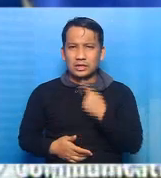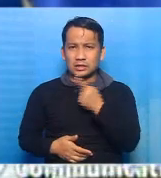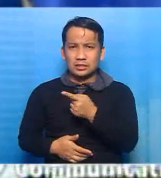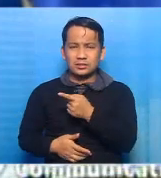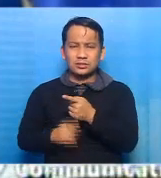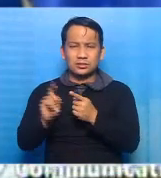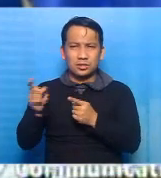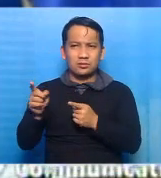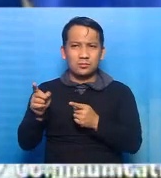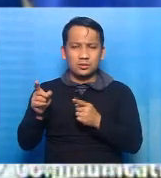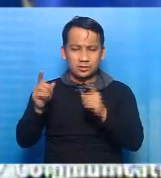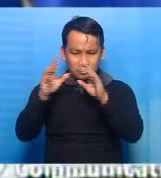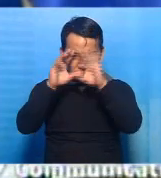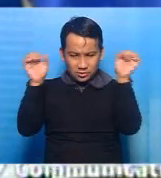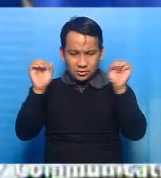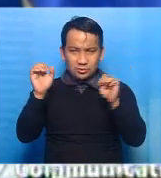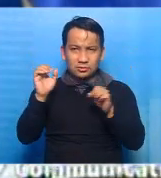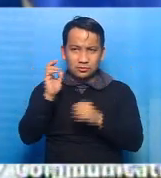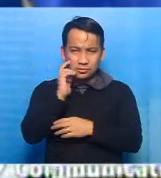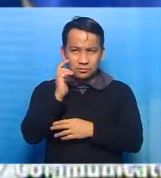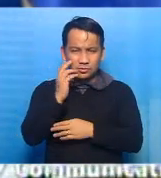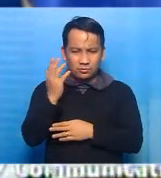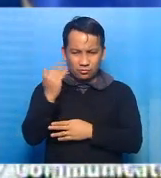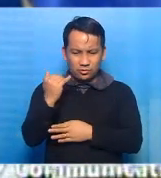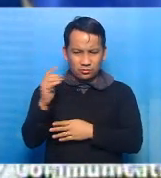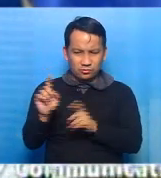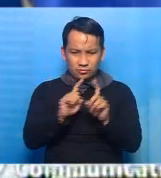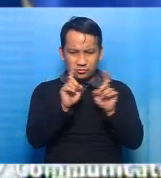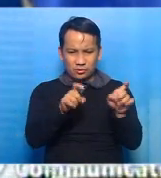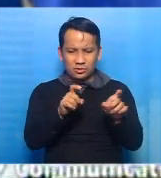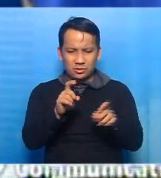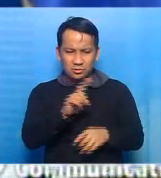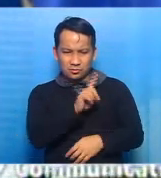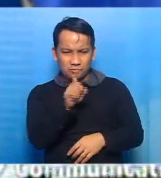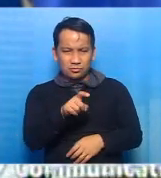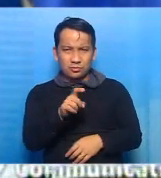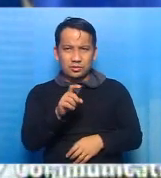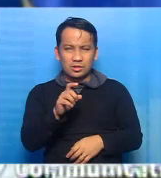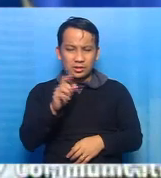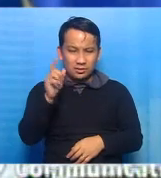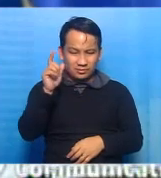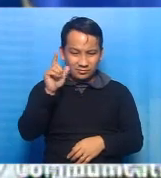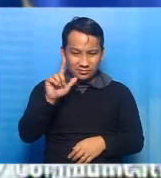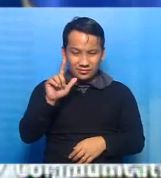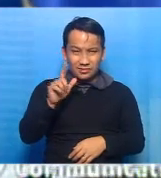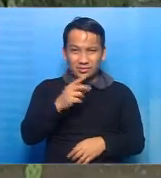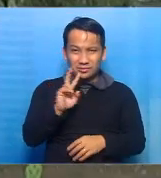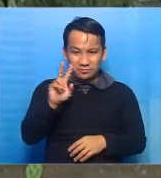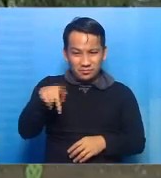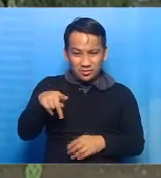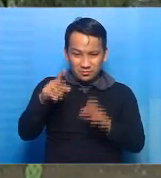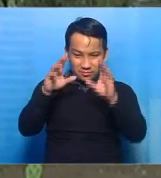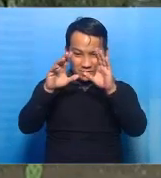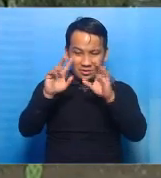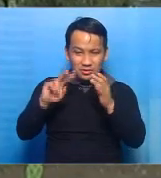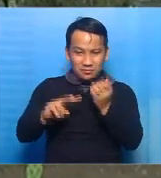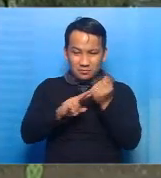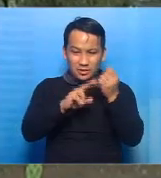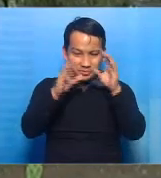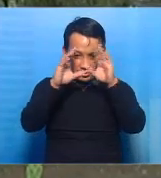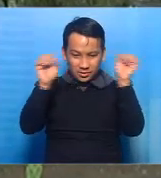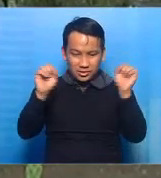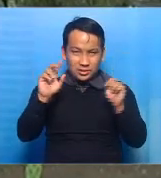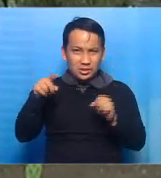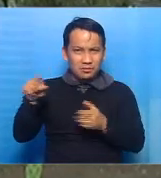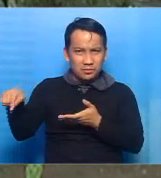buwelta ni Pangulong Rodrigo Duterte matapos questionin ni Vice President Lenny Robredo ang pahayag niya na dapat bayaran ng Amerika